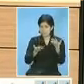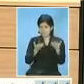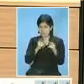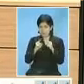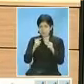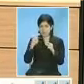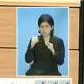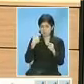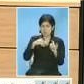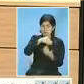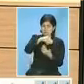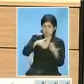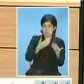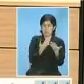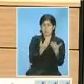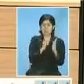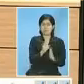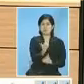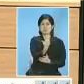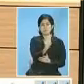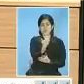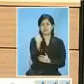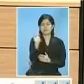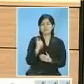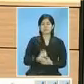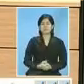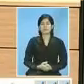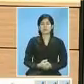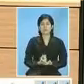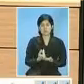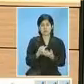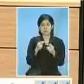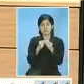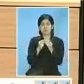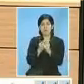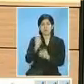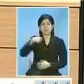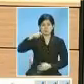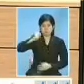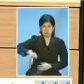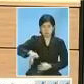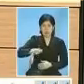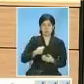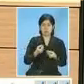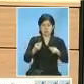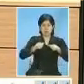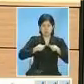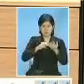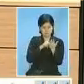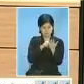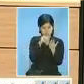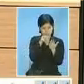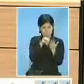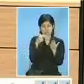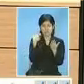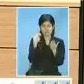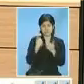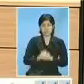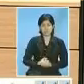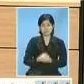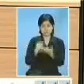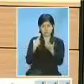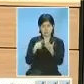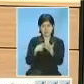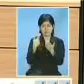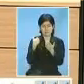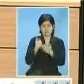จากการที่ทนายความเอารายงานมาให้ผมดูเนี่ยครับได้เห็นว่าประกัน6ครั้งถูกสั่งโดย